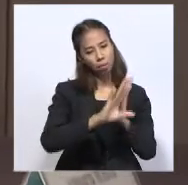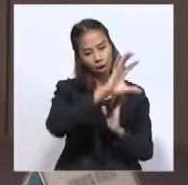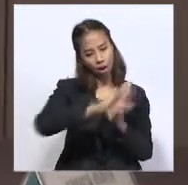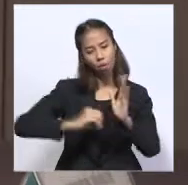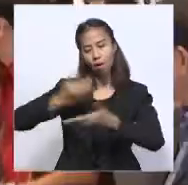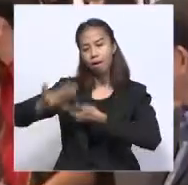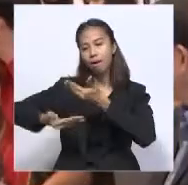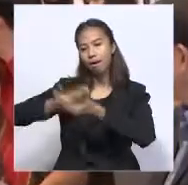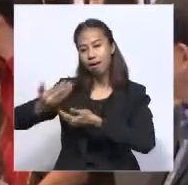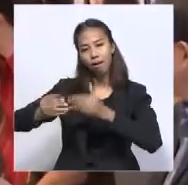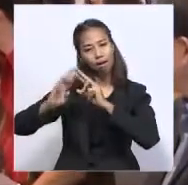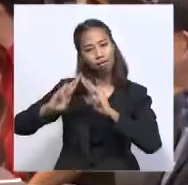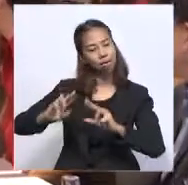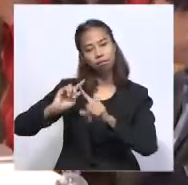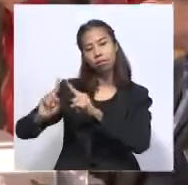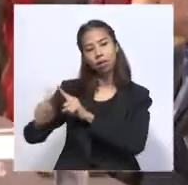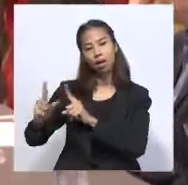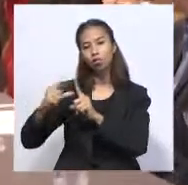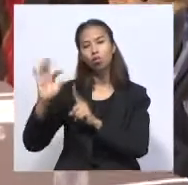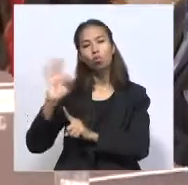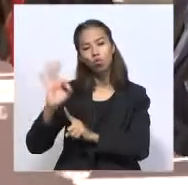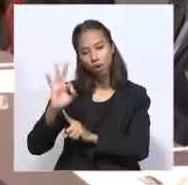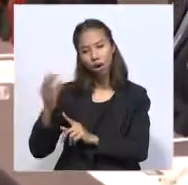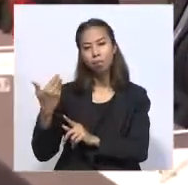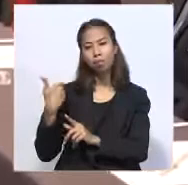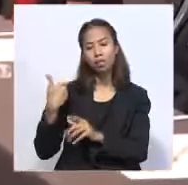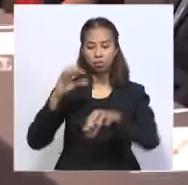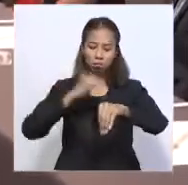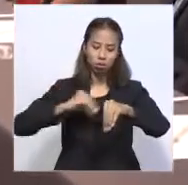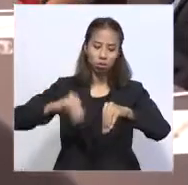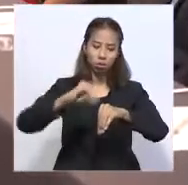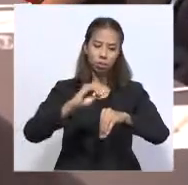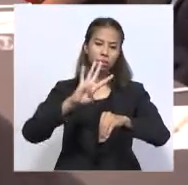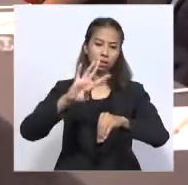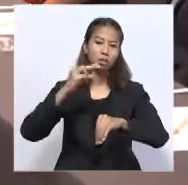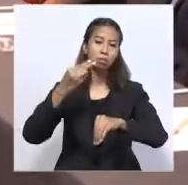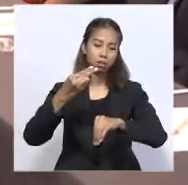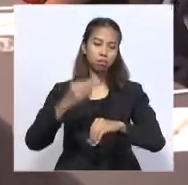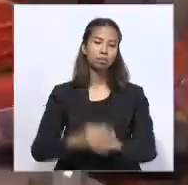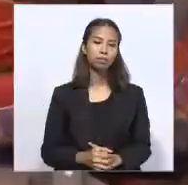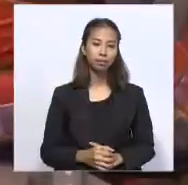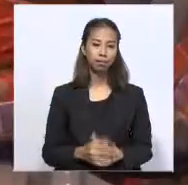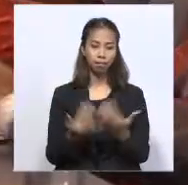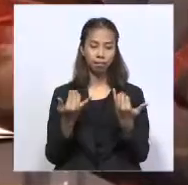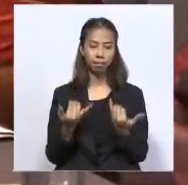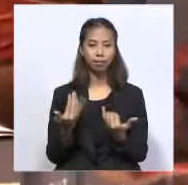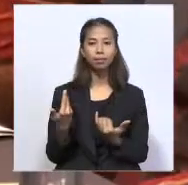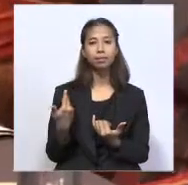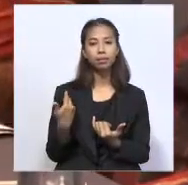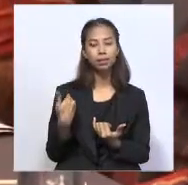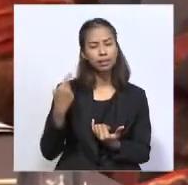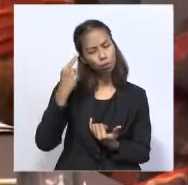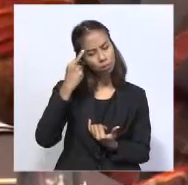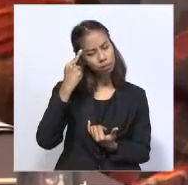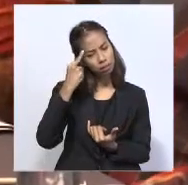างโมเดิร์นเทรดและร้านค้าธงฟ้าประชารัฐที่มีอยู่กว่าตอนนี้นะครับ 40,000 แห่งทั่วประเทศอีกทั้งนะครับก็ยังมี